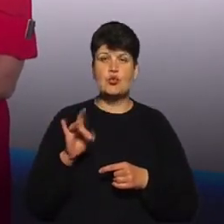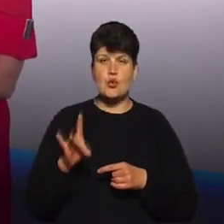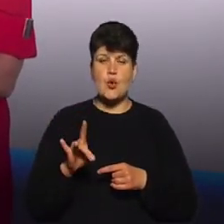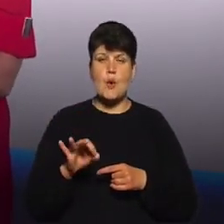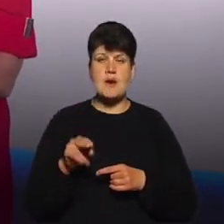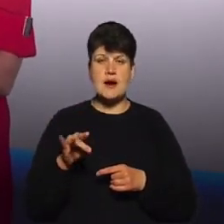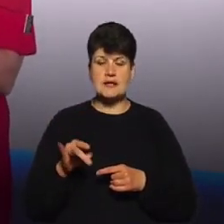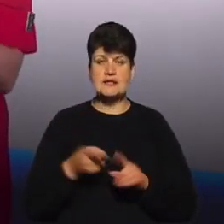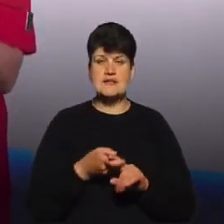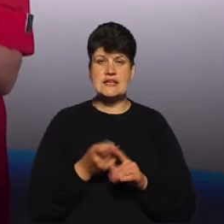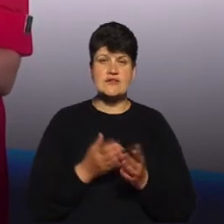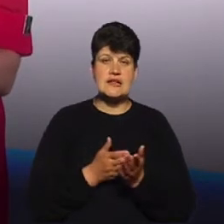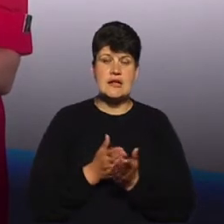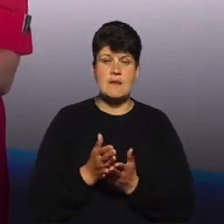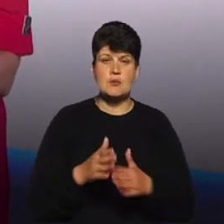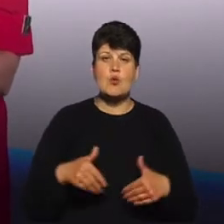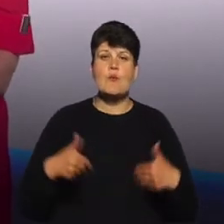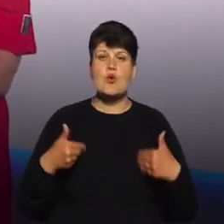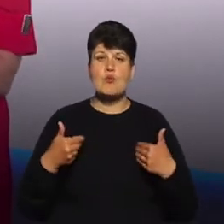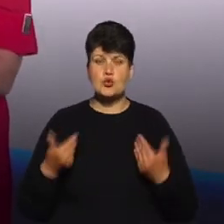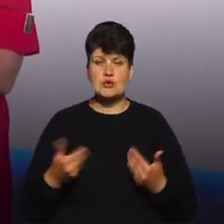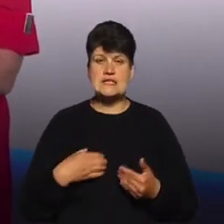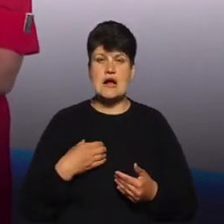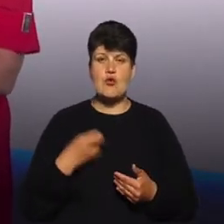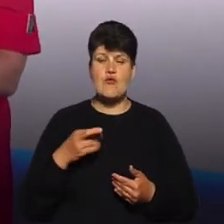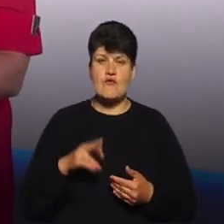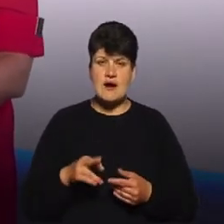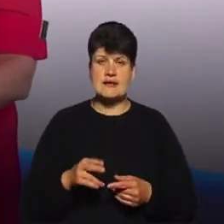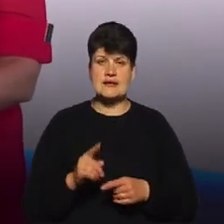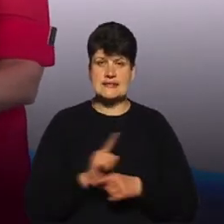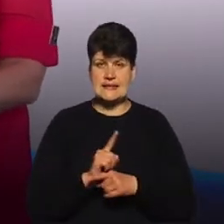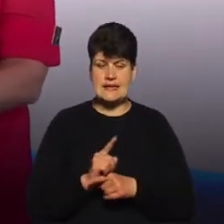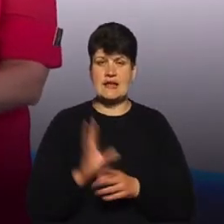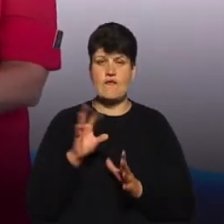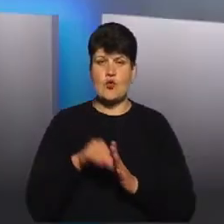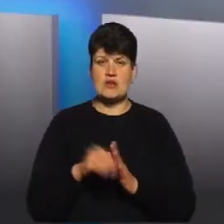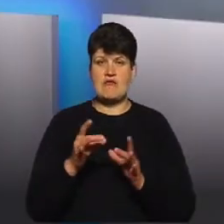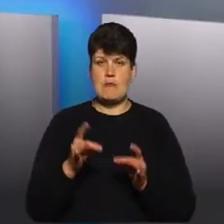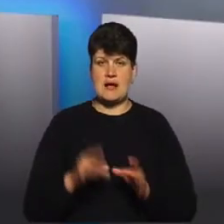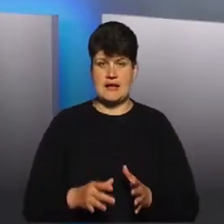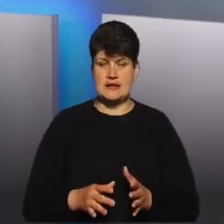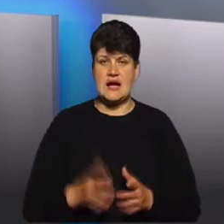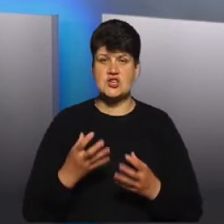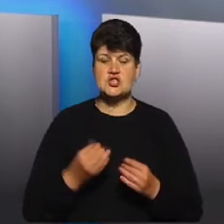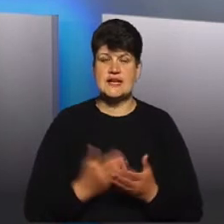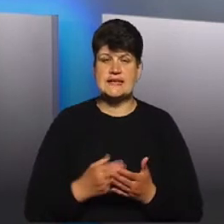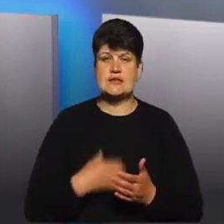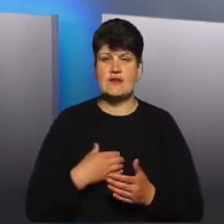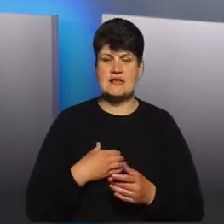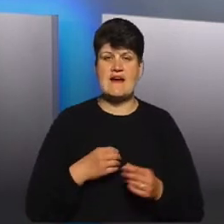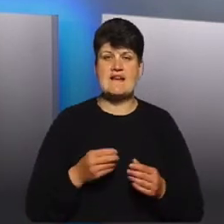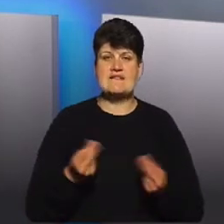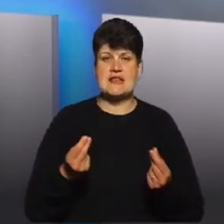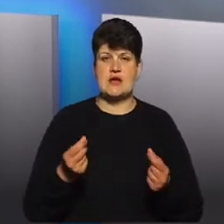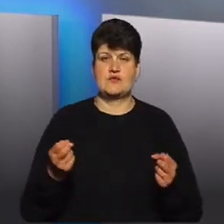напрямку, пропонують страхування стандартне, яке входить в пакет. А ще є страхування фінансових ризиків. І, звичайно, що це